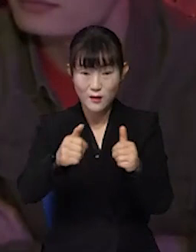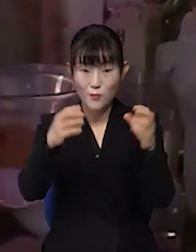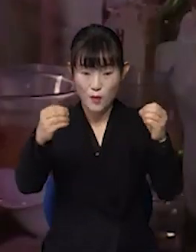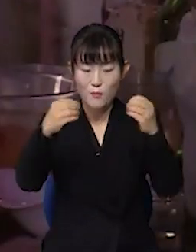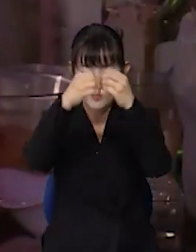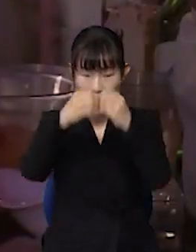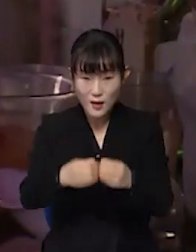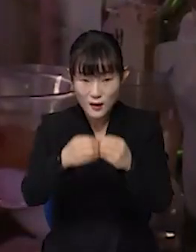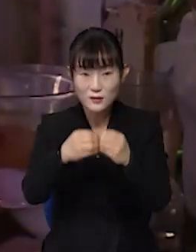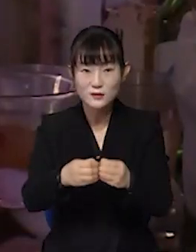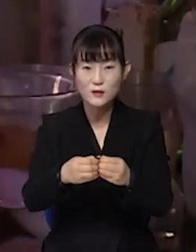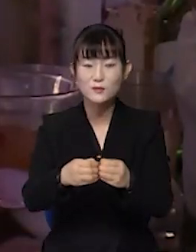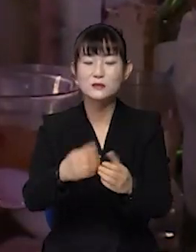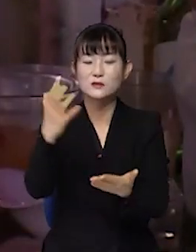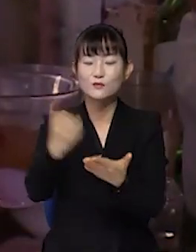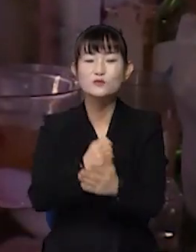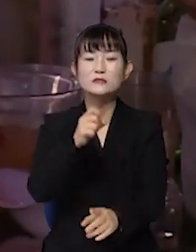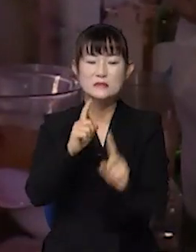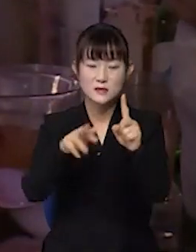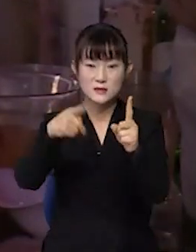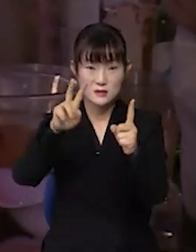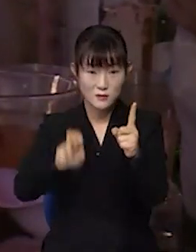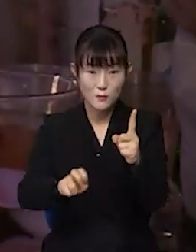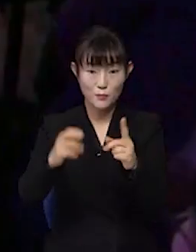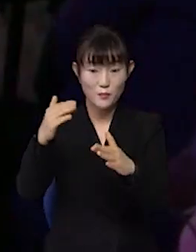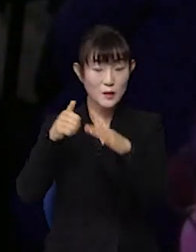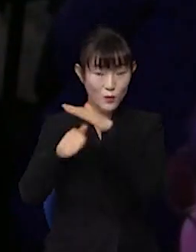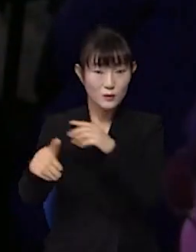무승부를 기록하며 승점 1점을 획득한 우리